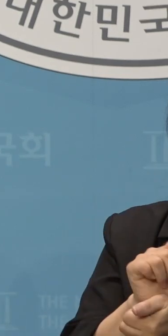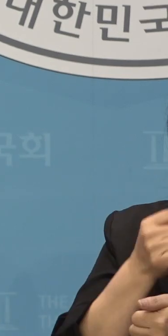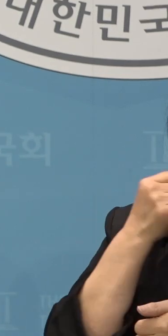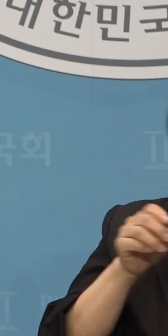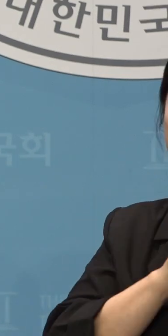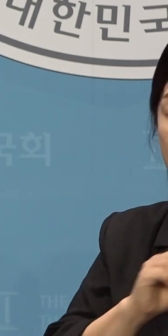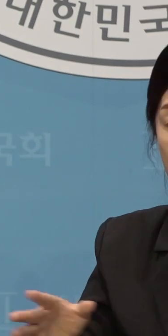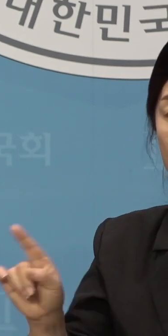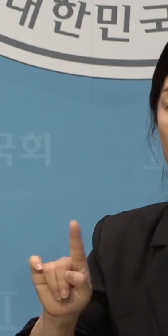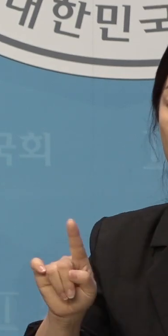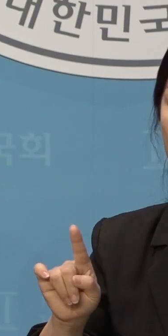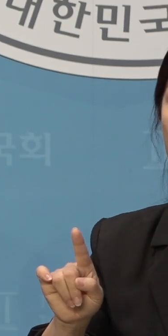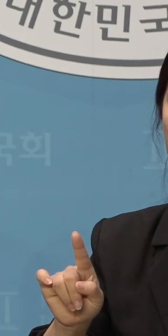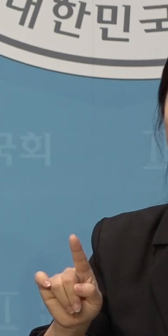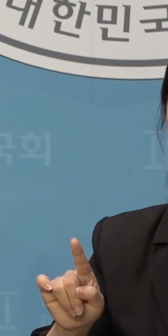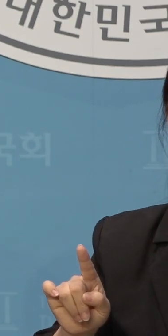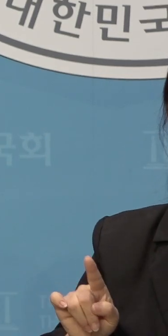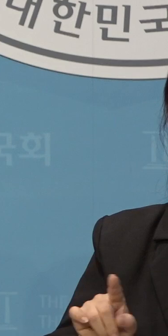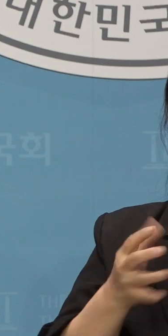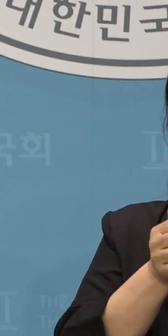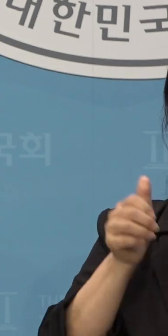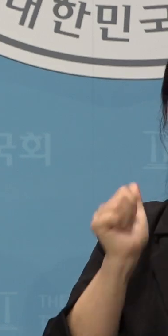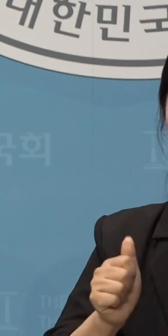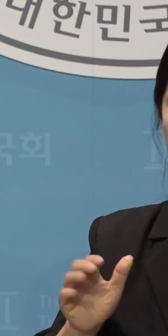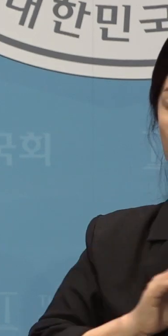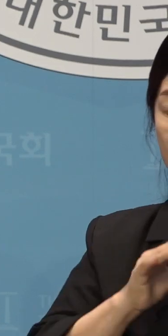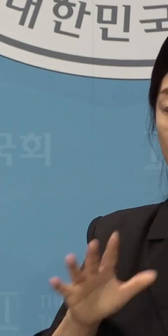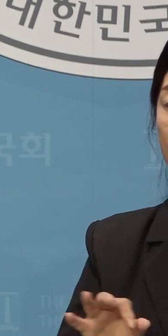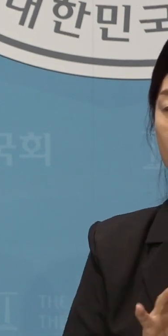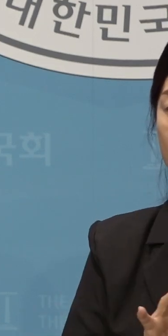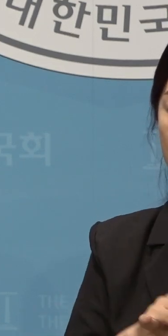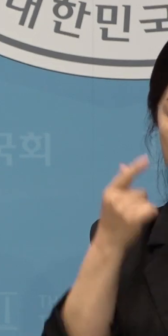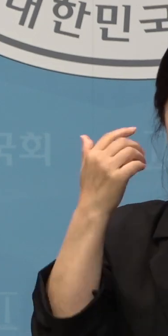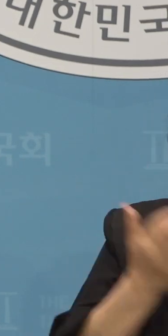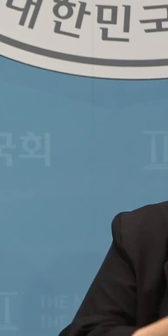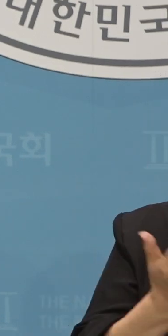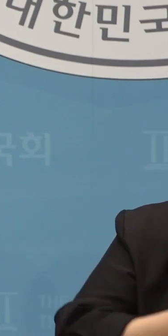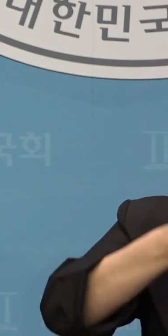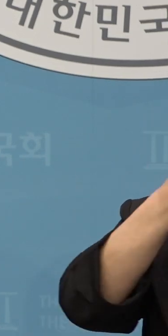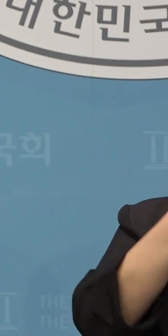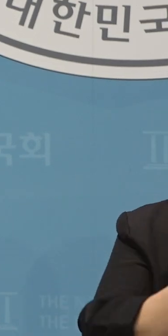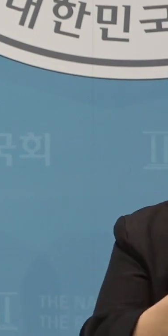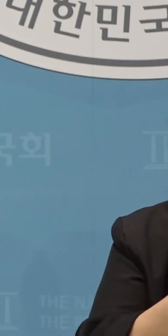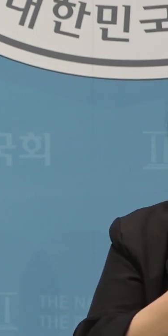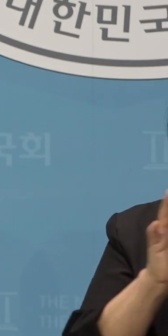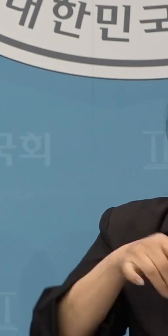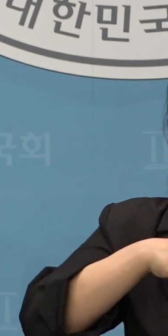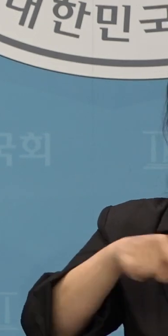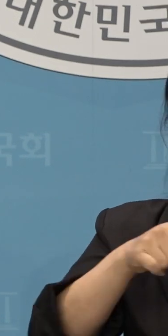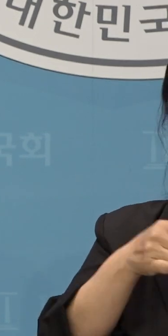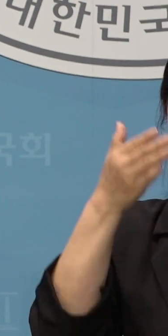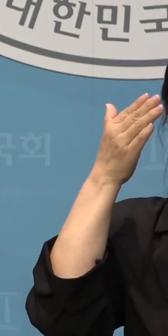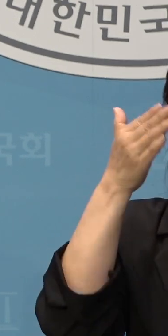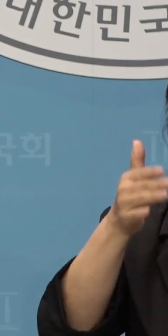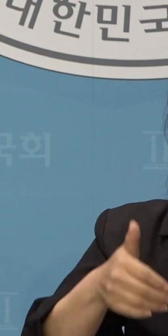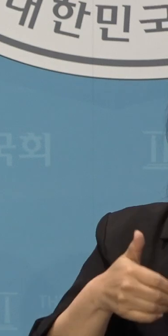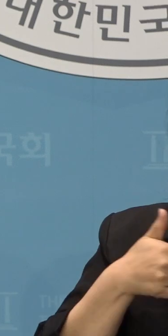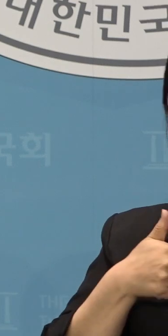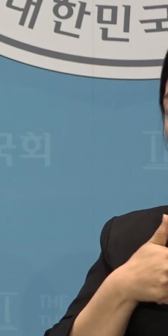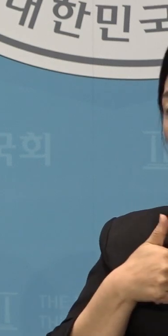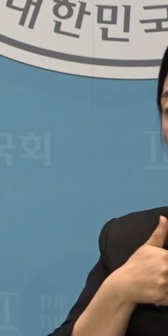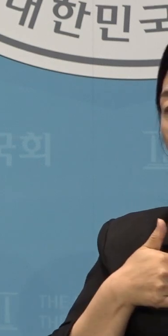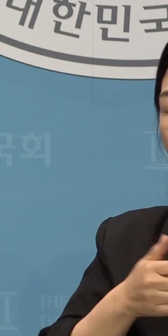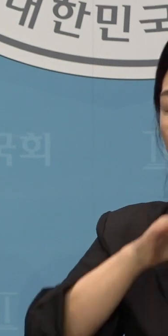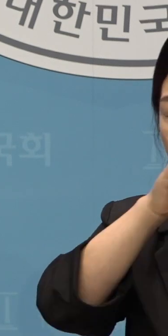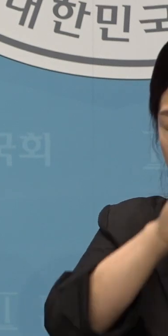두렵다면 비열한 술수가 아니라 국정에 매진해야 하는 것 아닙니까? 정말 재산은 뒷전이고 재판에만